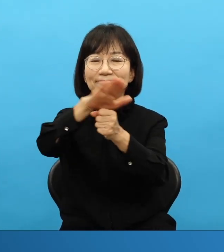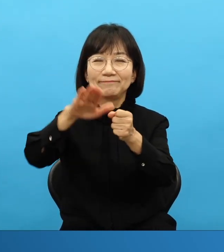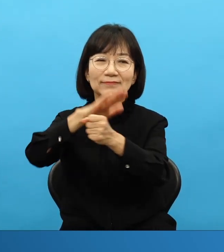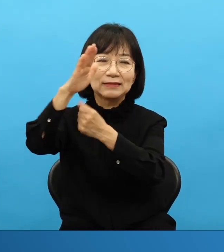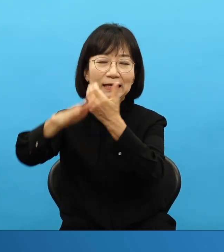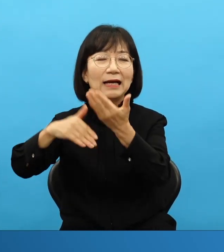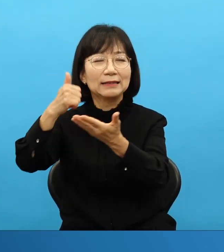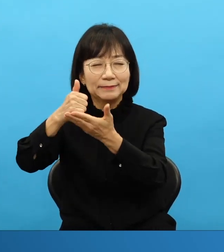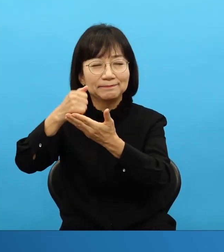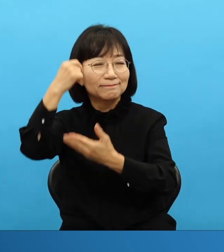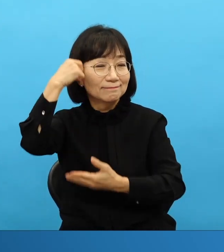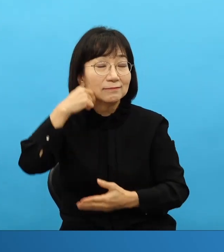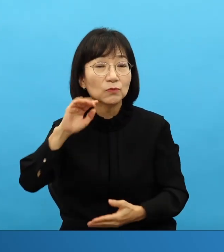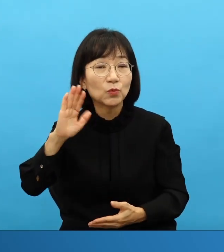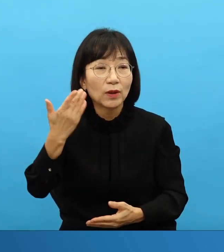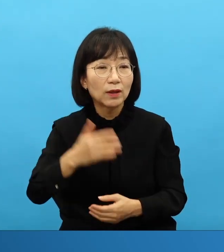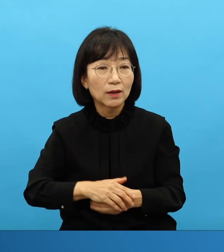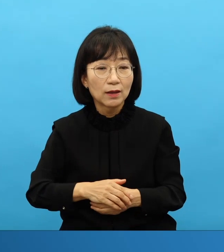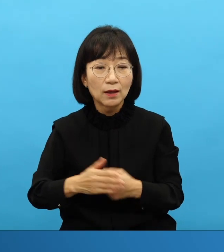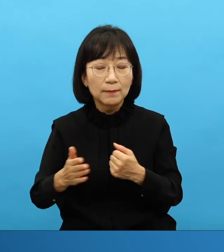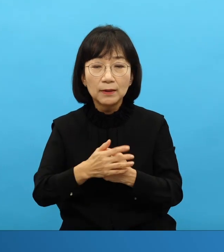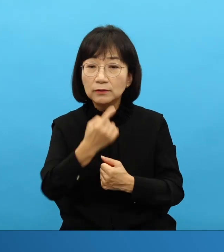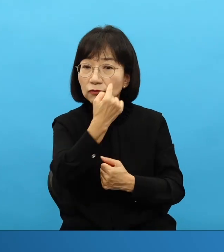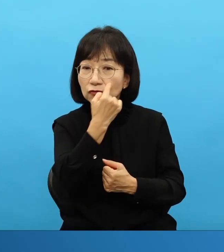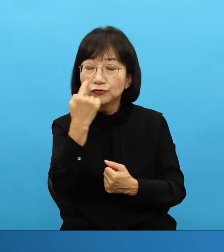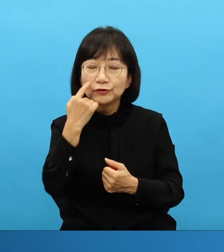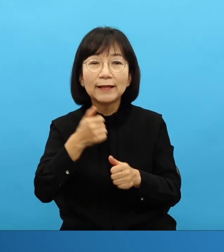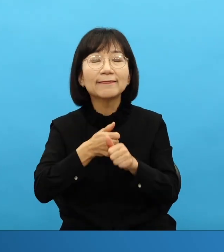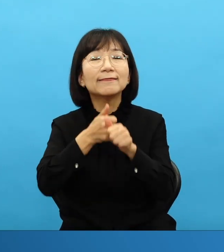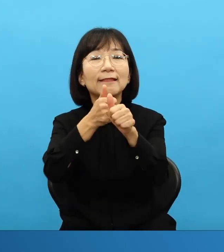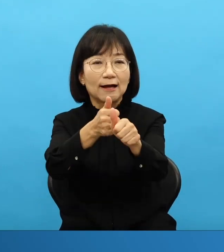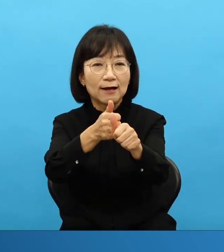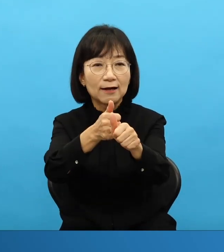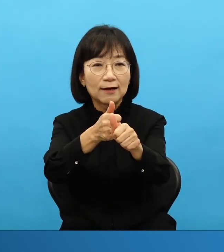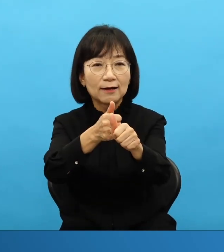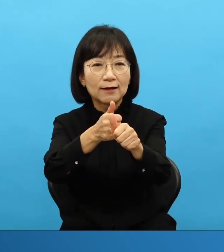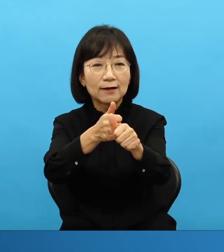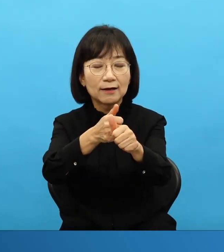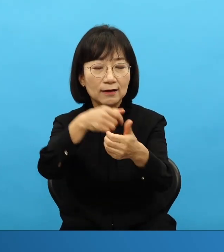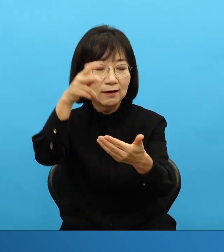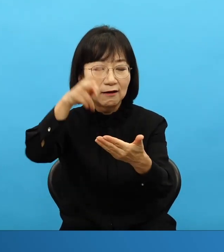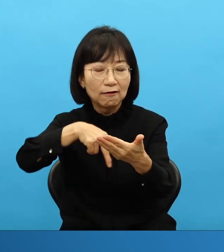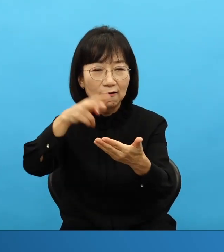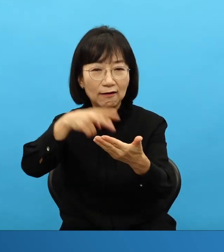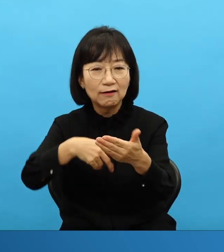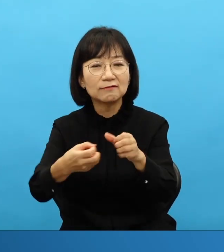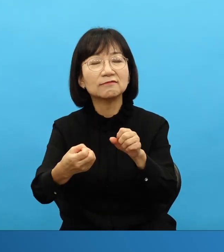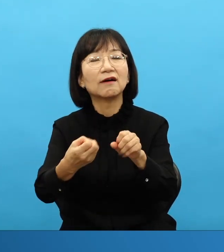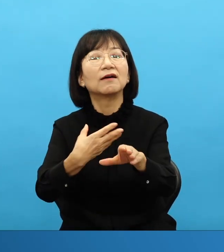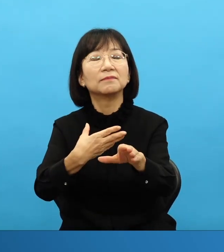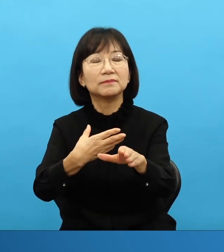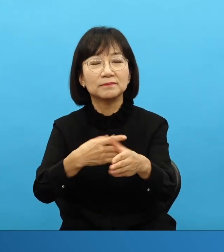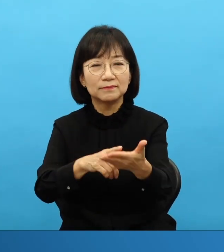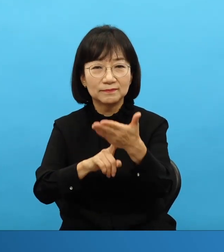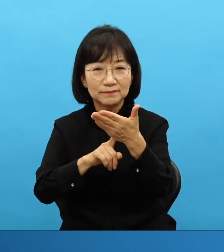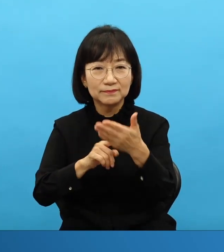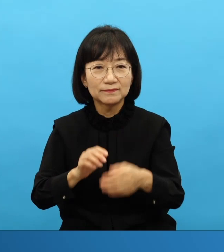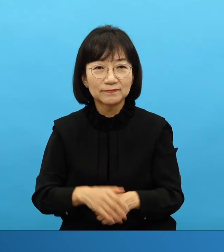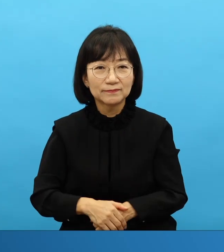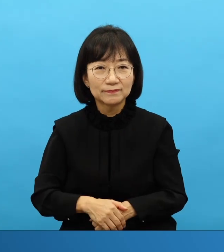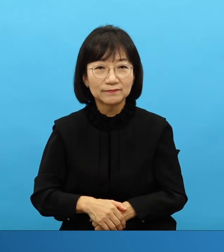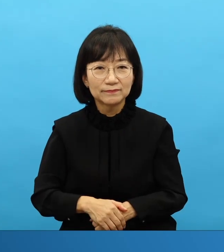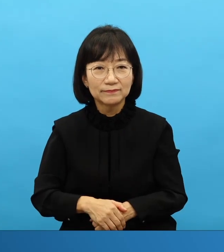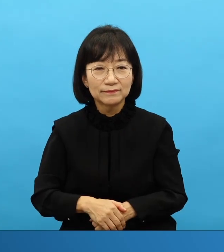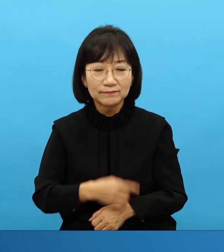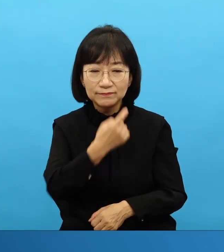爱的神。 어떤 눈으로 보느냐에 따라서 다 틀리게 계산이 나옵니다. 用什么样的眼睛来看，跟随着那个会出来不一样的结 성경 果。 해석이 틀리는